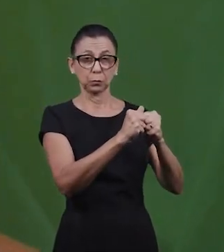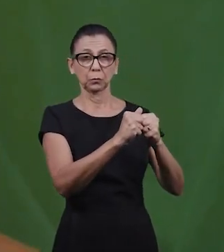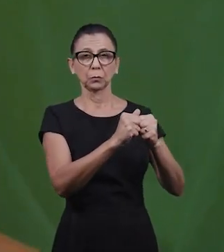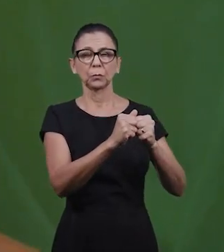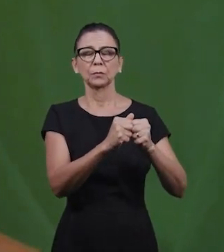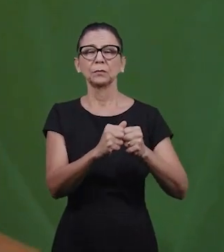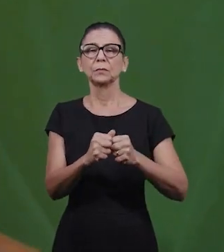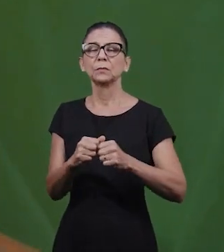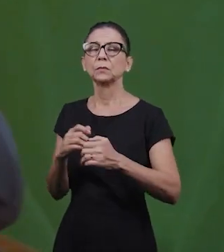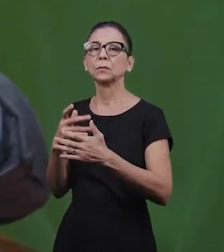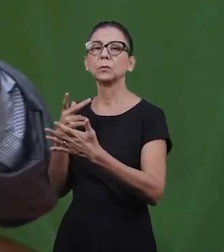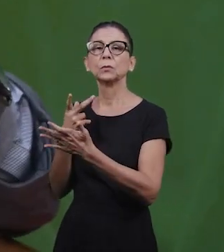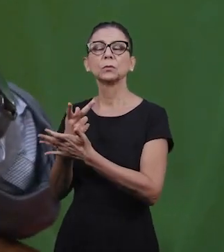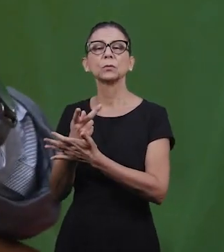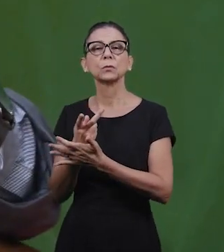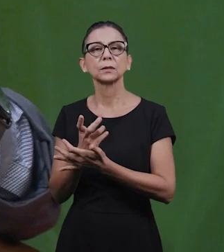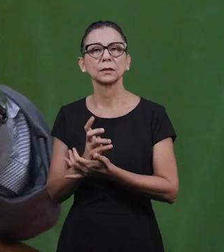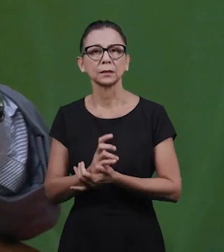Et